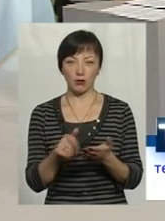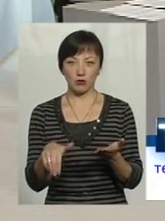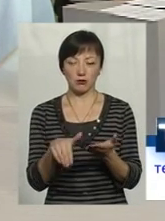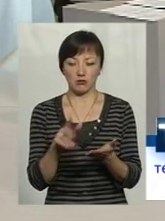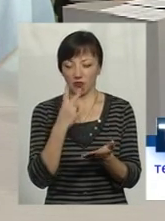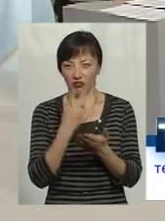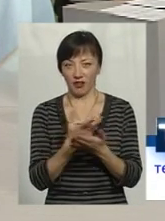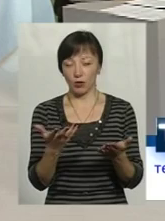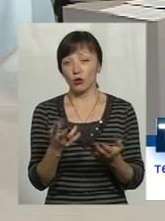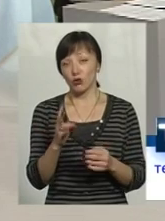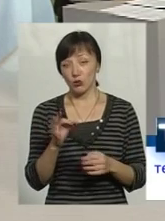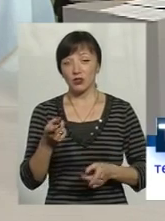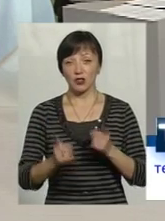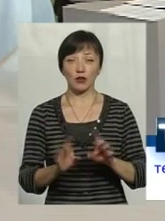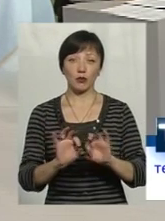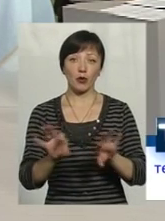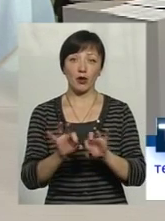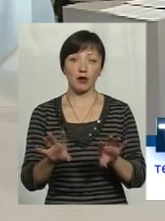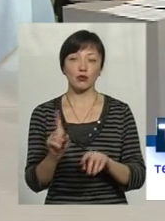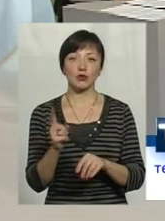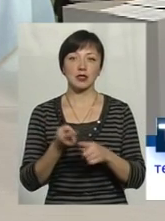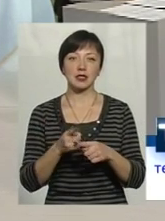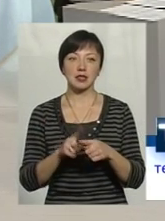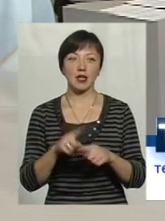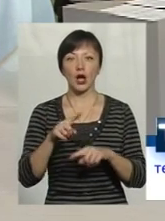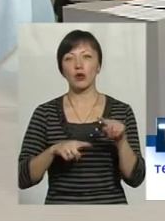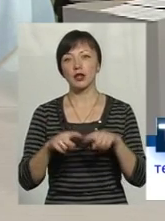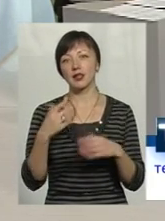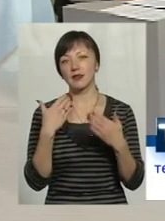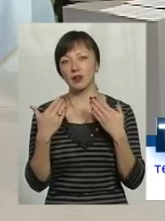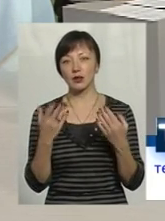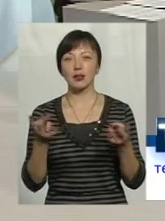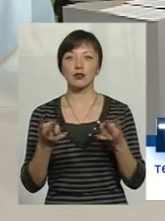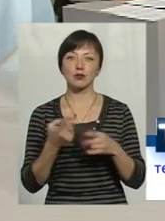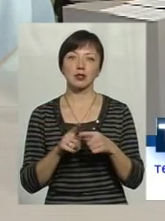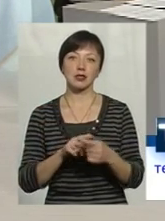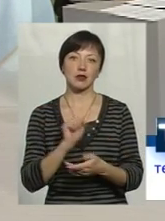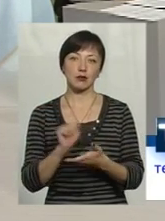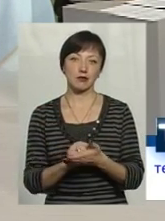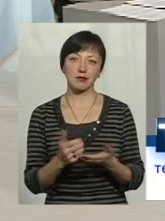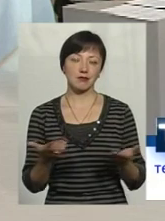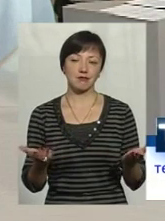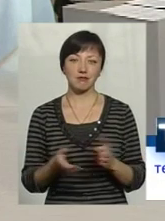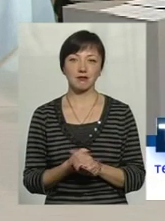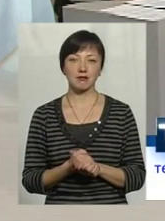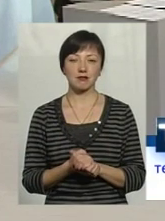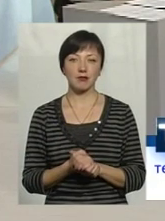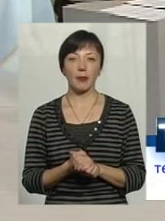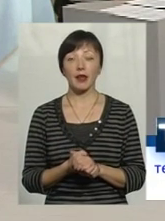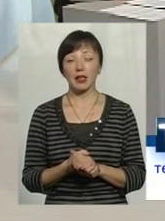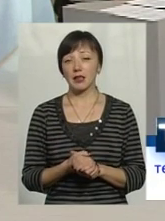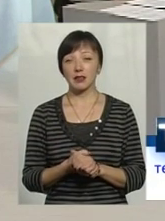підкріплено. Але, ну, звичайно, буде пояснення, що там це ж родинні відносини, для чого було це декларувати, але, ну, це